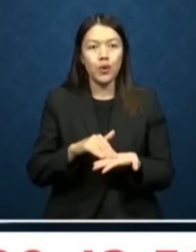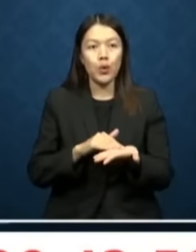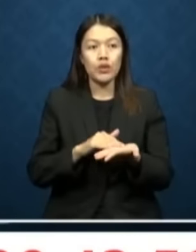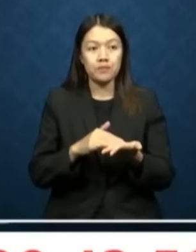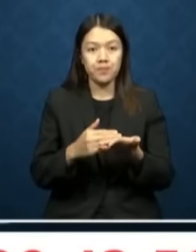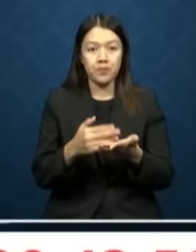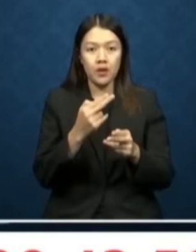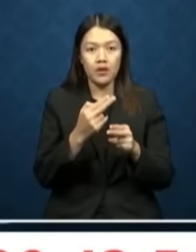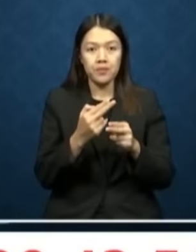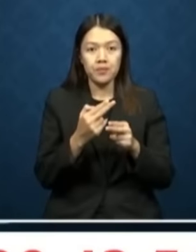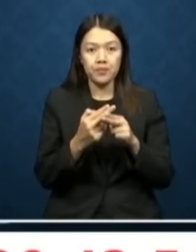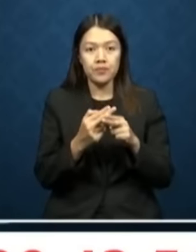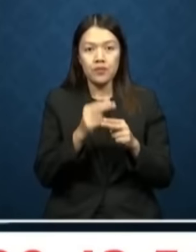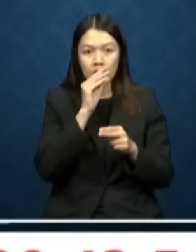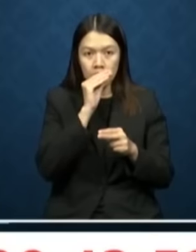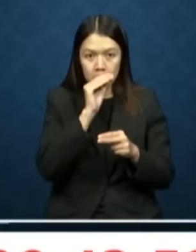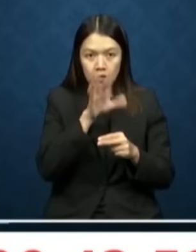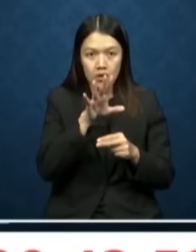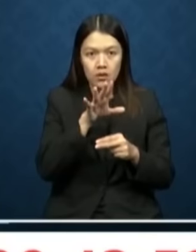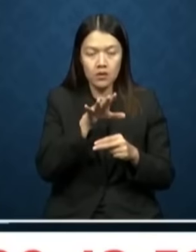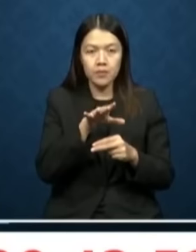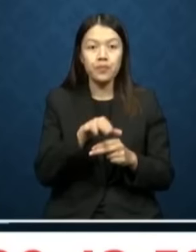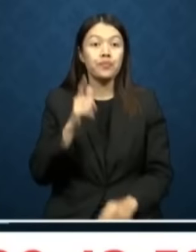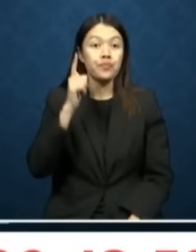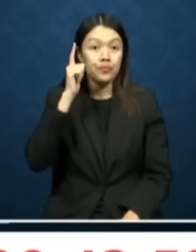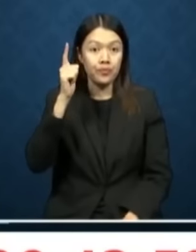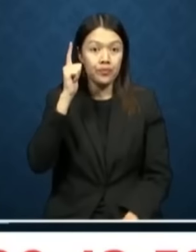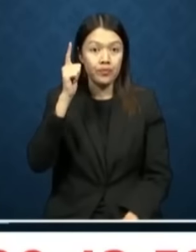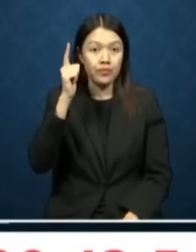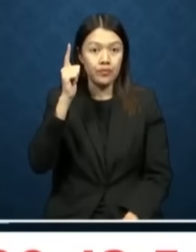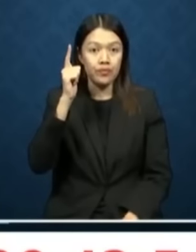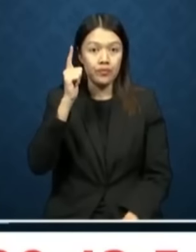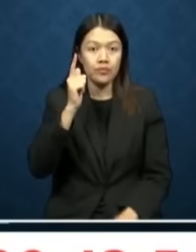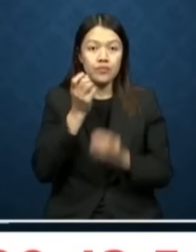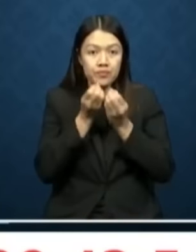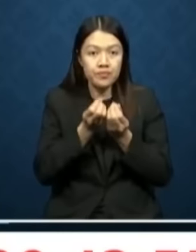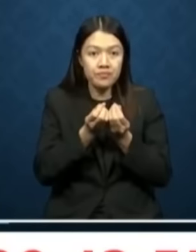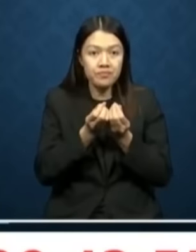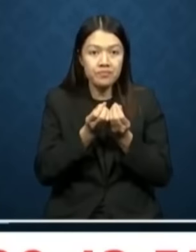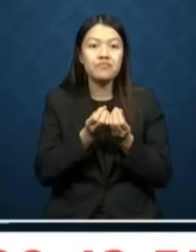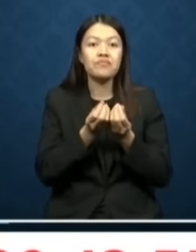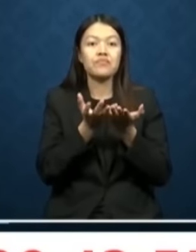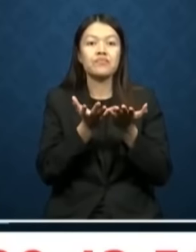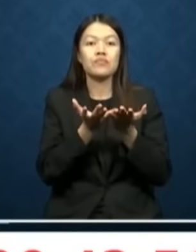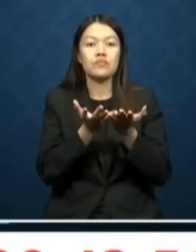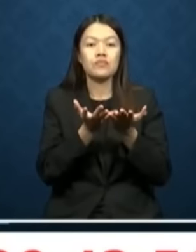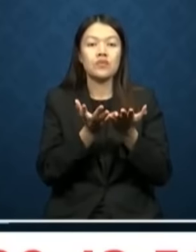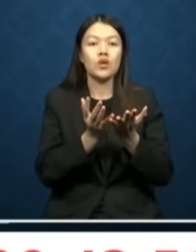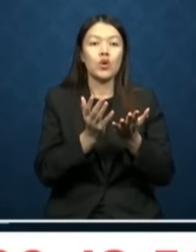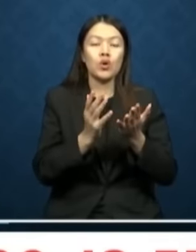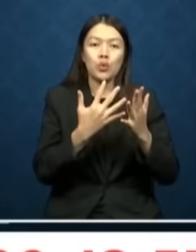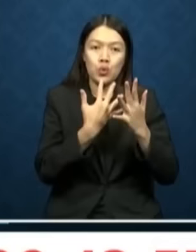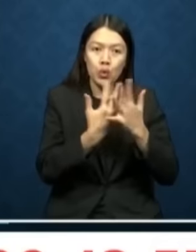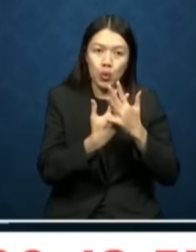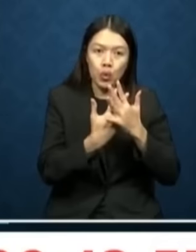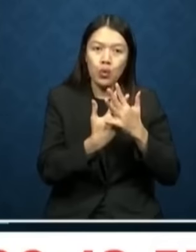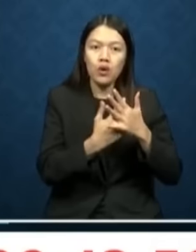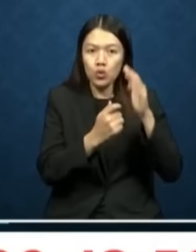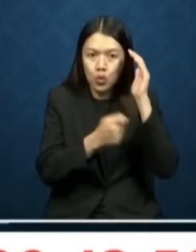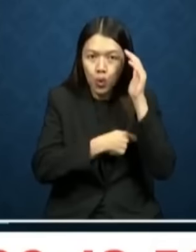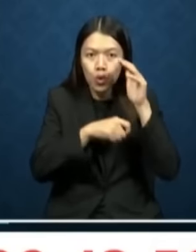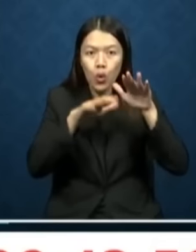ครับว่าเมื่อคุณทักษิณได้รับพระมหากรุณาธิคุณ ได้รับพระราชทานอภัยลดโ